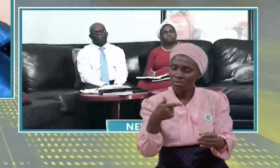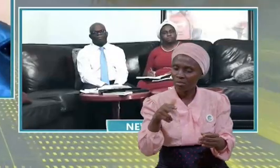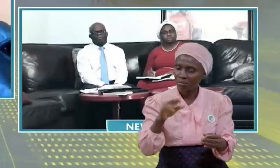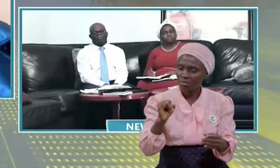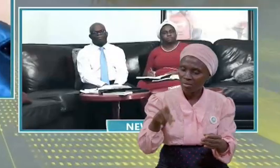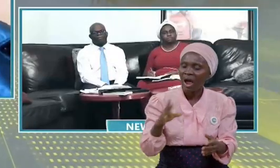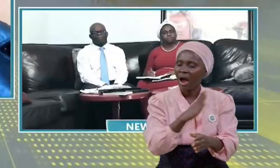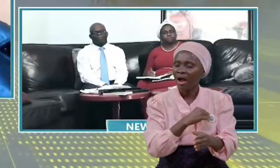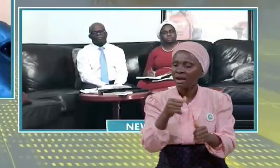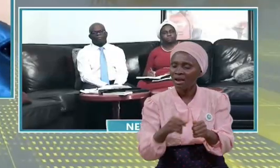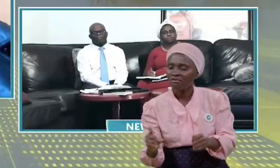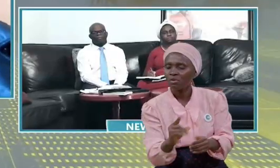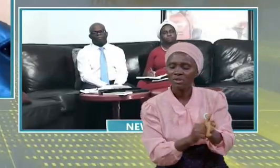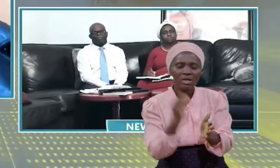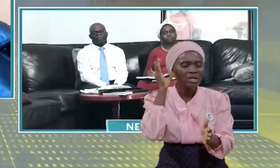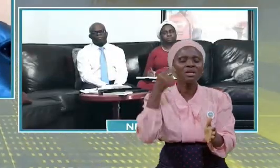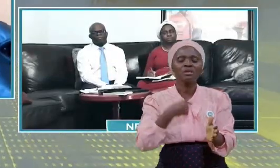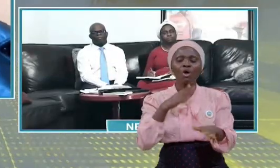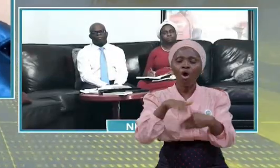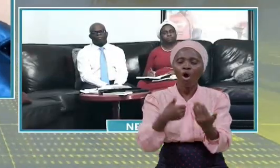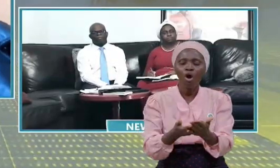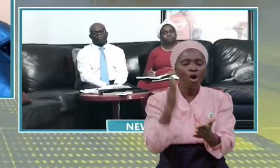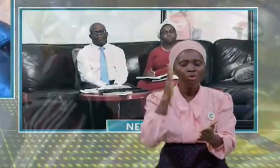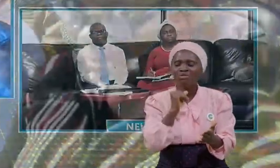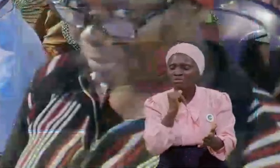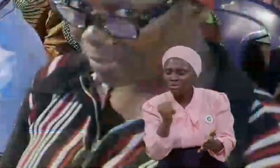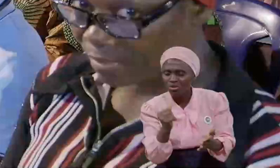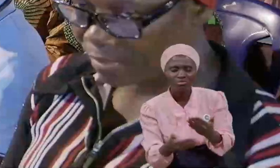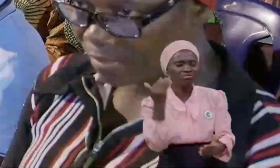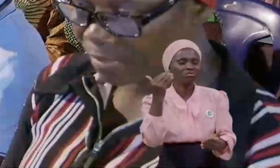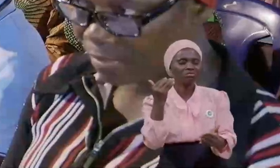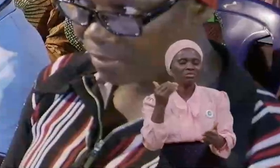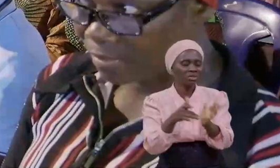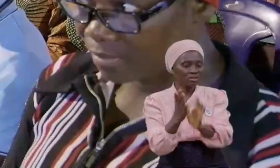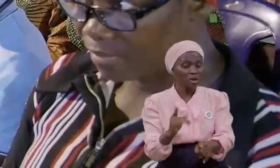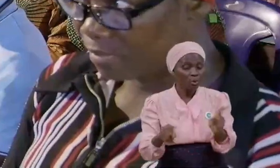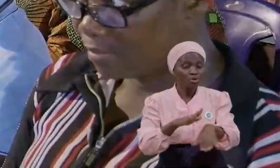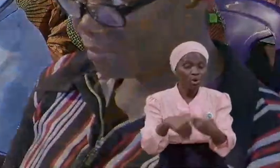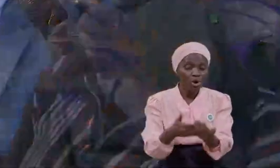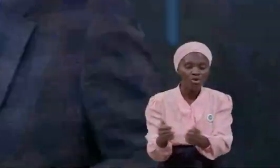vous ne soyez pas presque chrétiens, mais que vous soyez tous chrétiens.